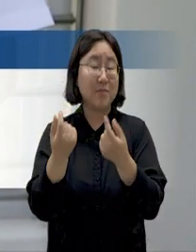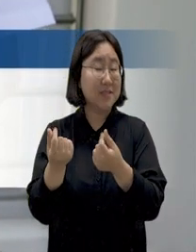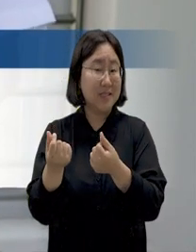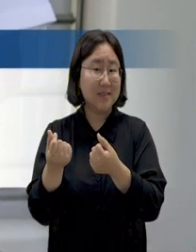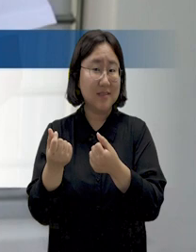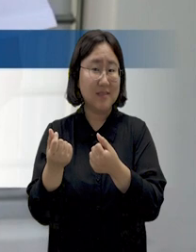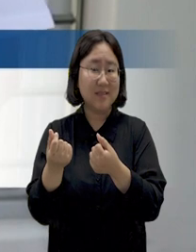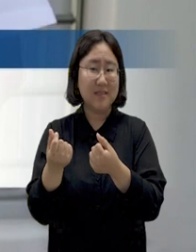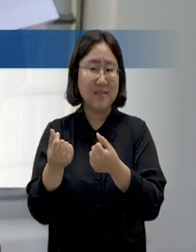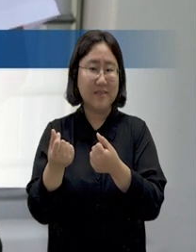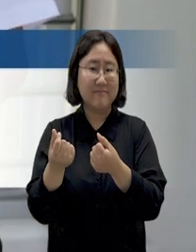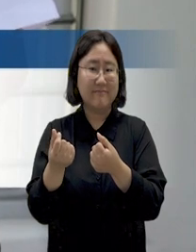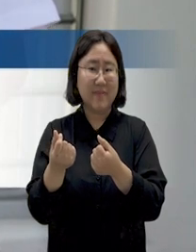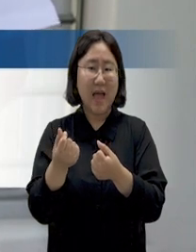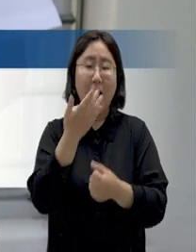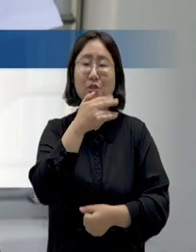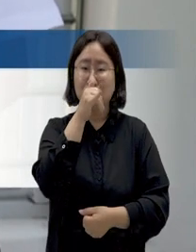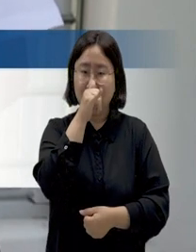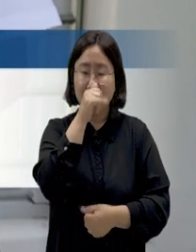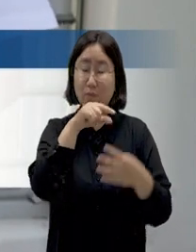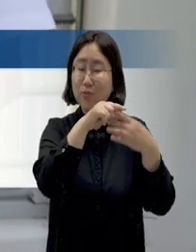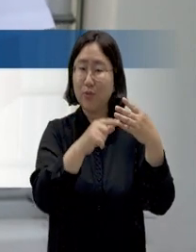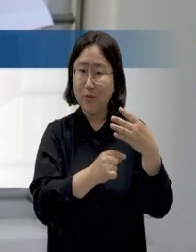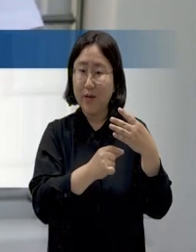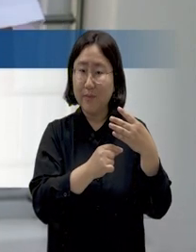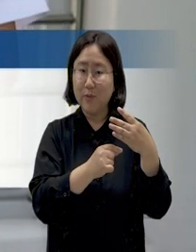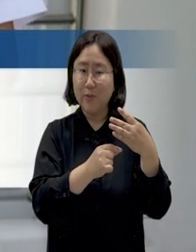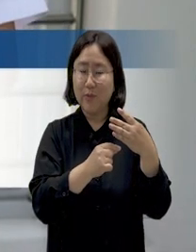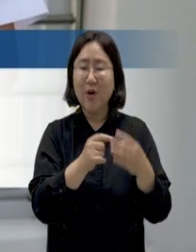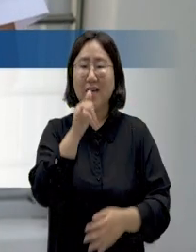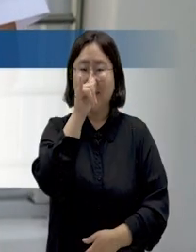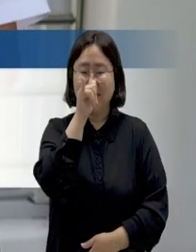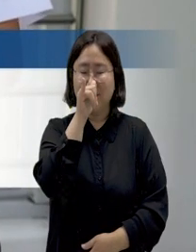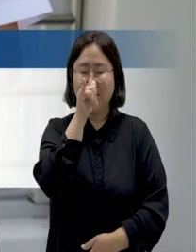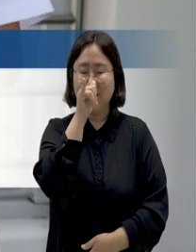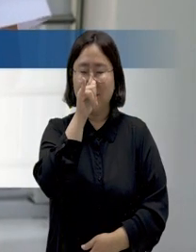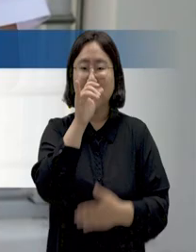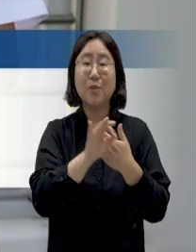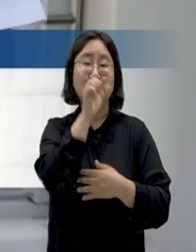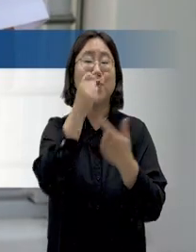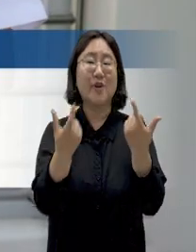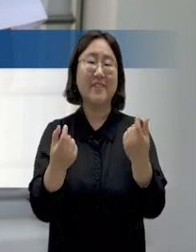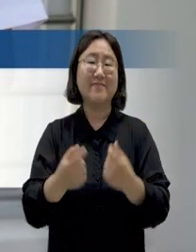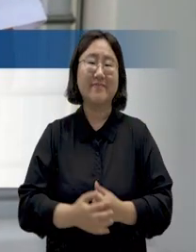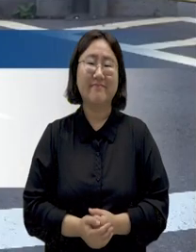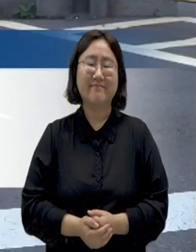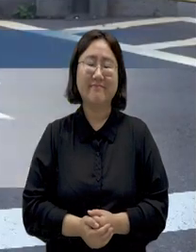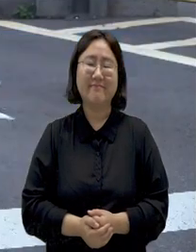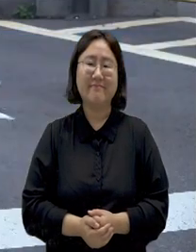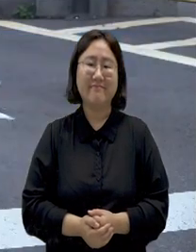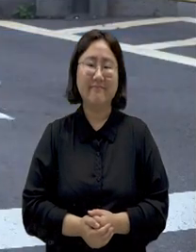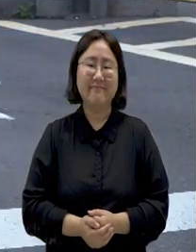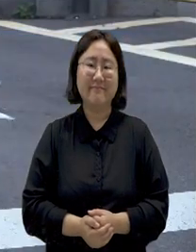거를 좀 이제 그 할 수 있는 그런 또 프로그램도 섞여서 조금 나왔으면 좋겠습니다.